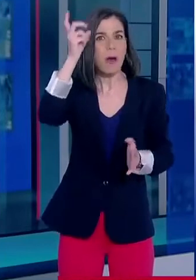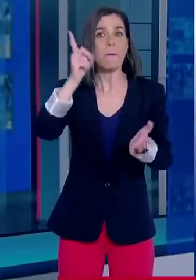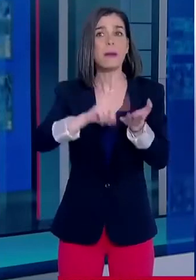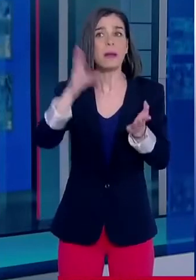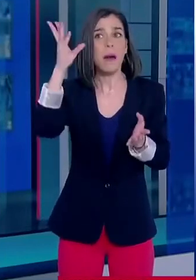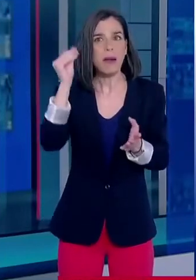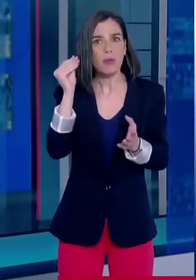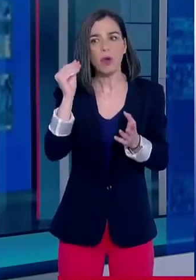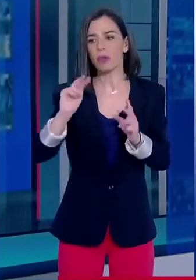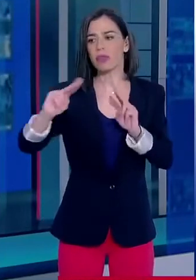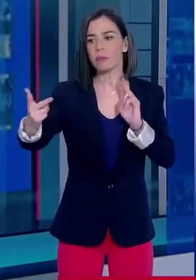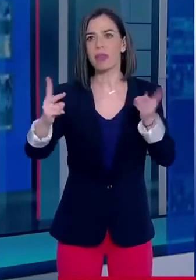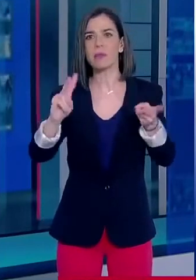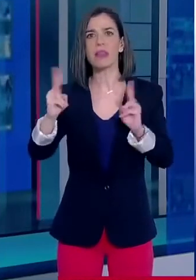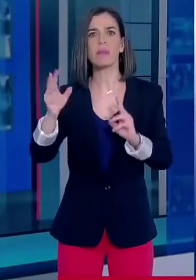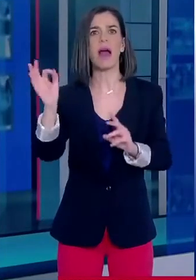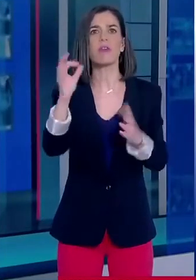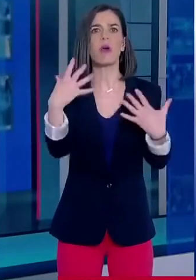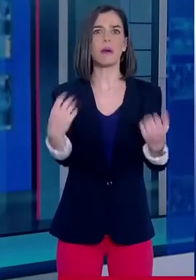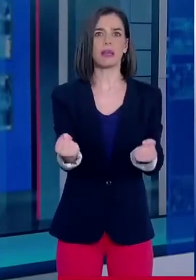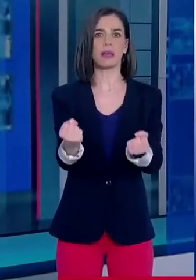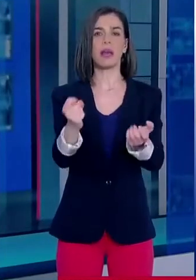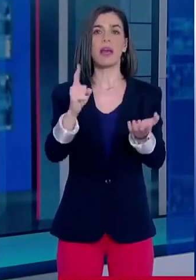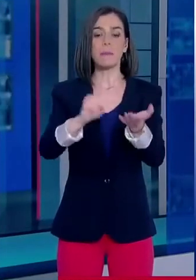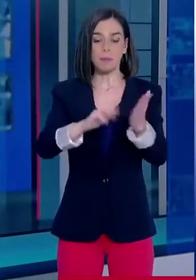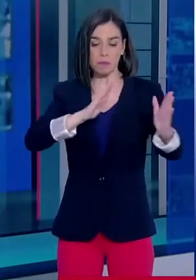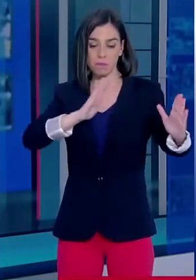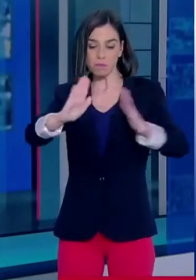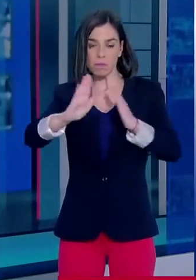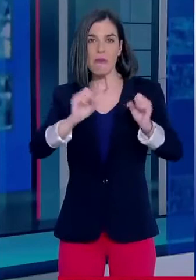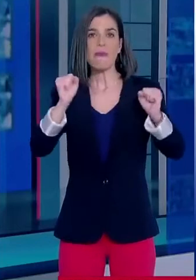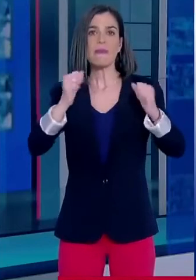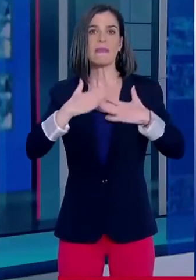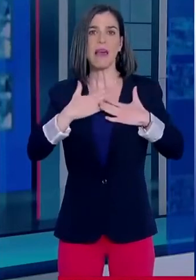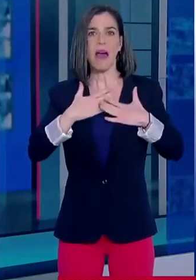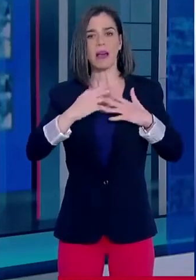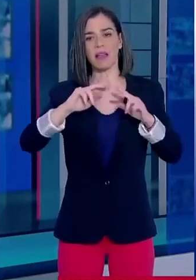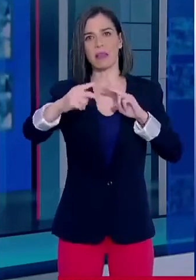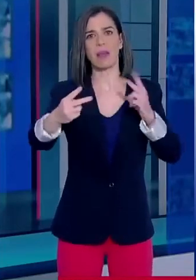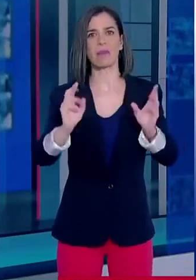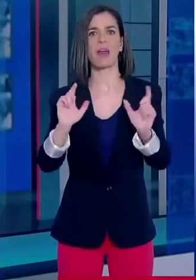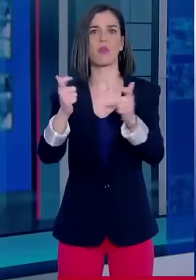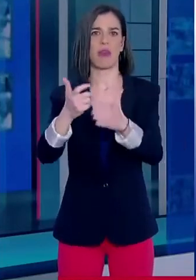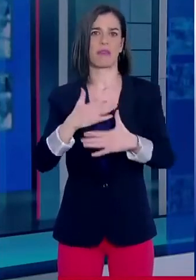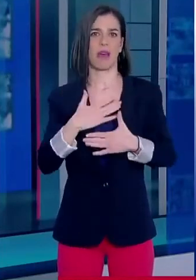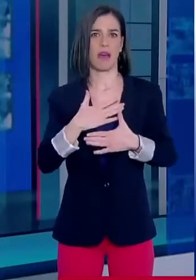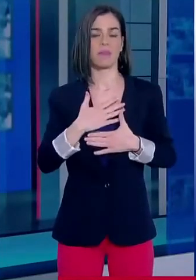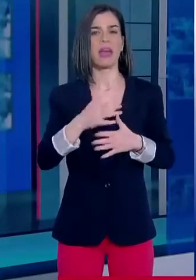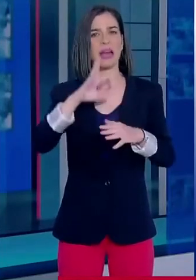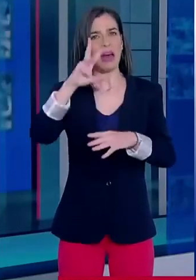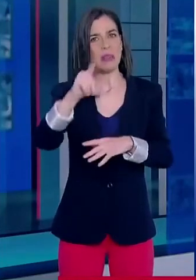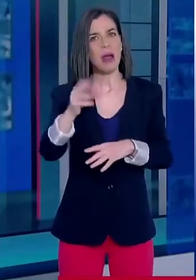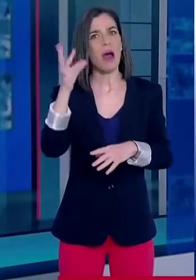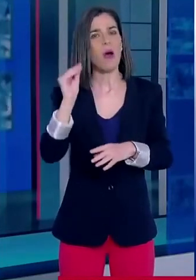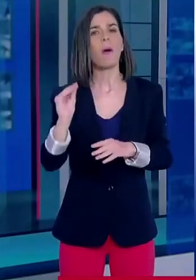μάθουμε να ζούμε αλλιώς, με πρώτο μέλημα την προστασία της υγείας της δικής μας και των συνανθρώπων μας. Καθημερινά ακούτε πληροφορίες για